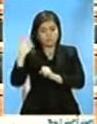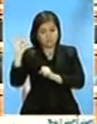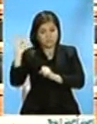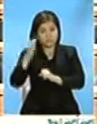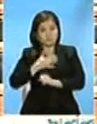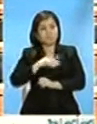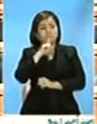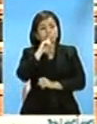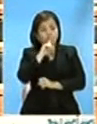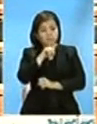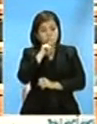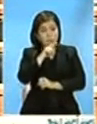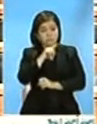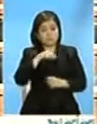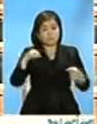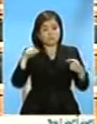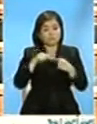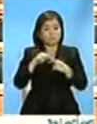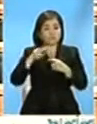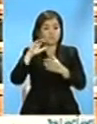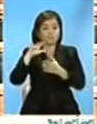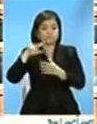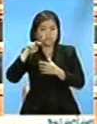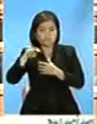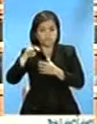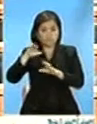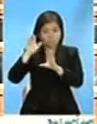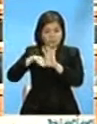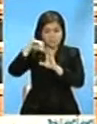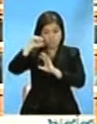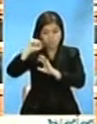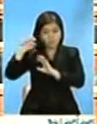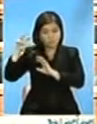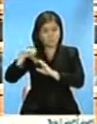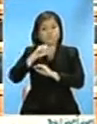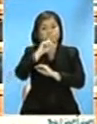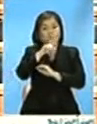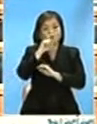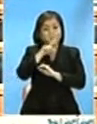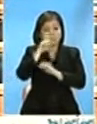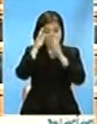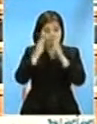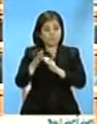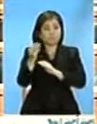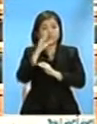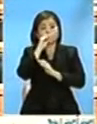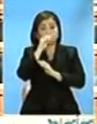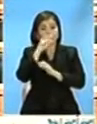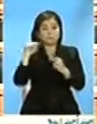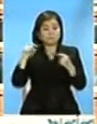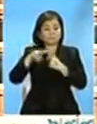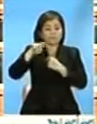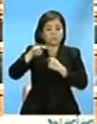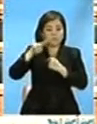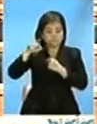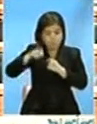มถามท่านที่พูดเรื่องสภาผัวเมียด้วยความเคารพมีกี่คนครับมีกี่คู่ครับเอา